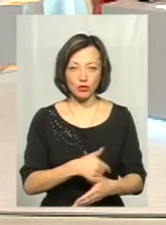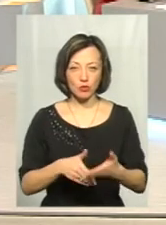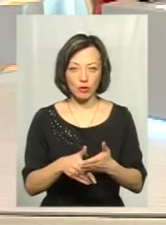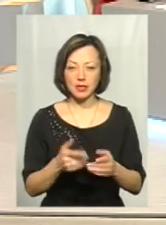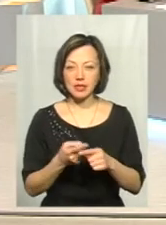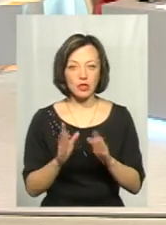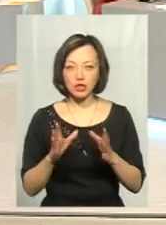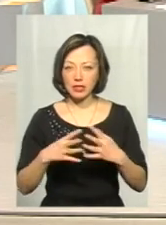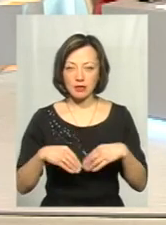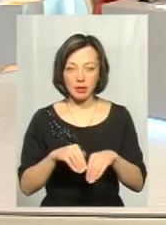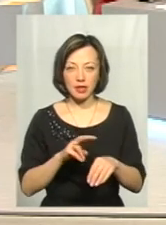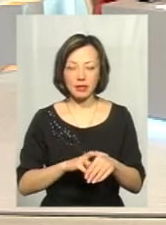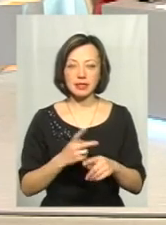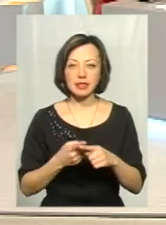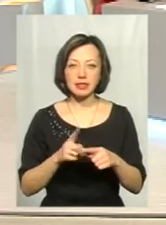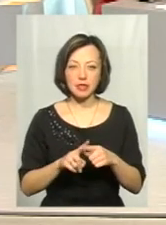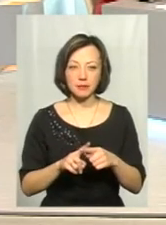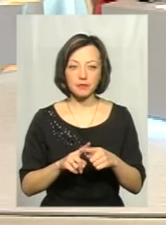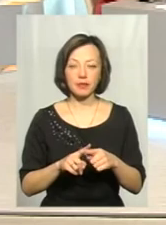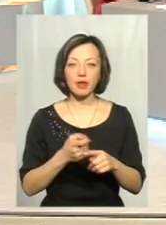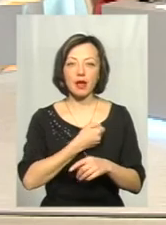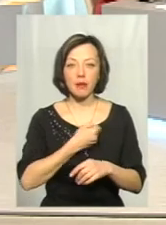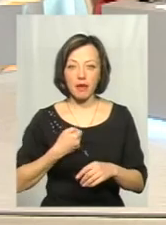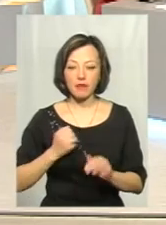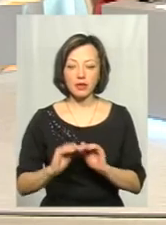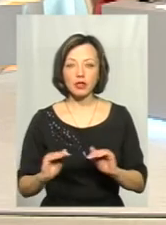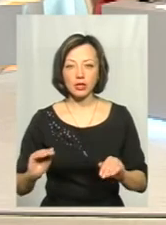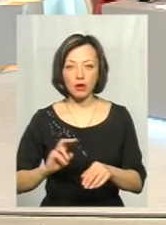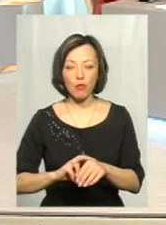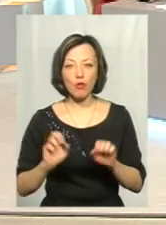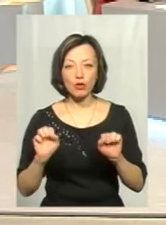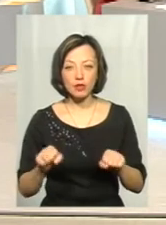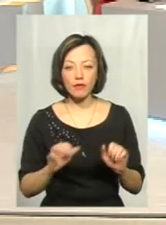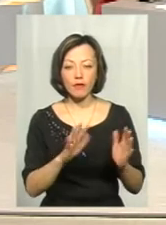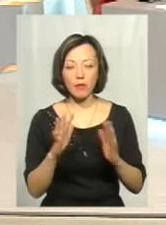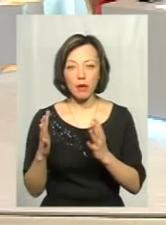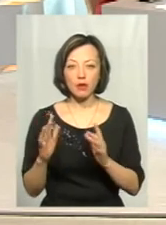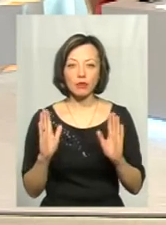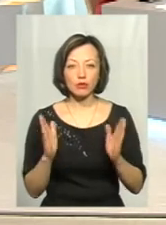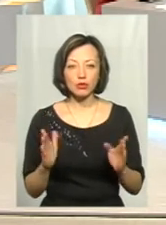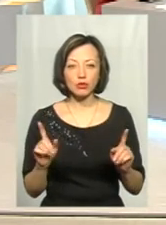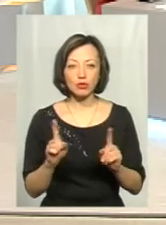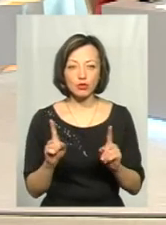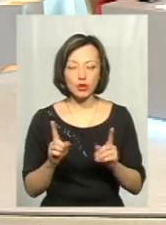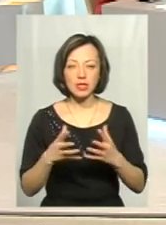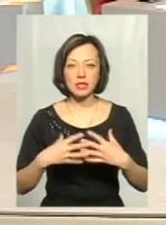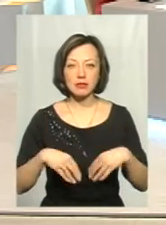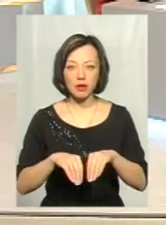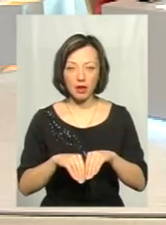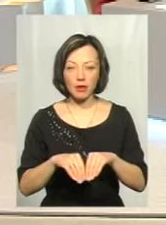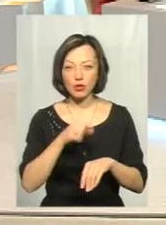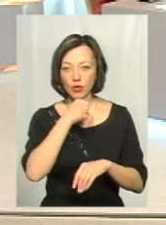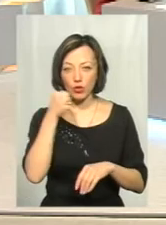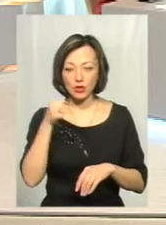Це не лише сімейні лікарі, це сімейні лікарі, терапевти та педіатри. Можливо, такі будуть випадки, що сім'я, значить,